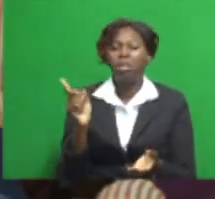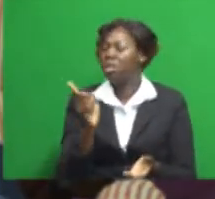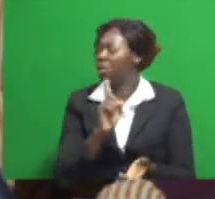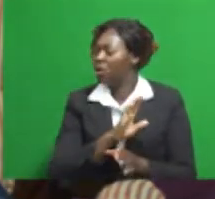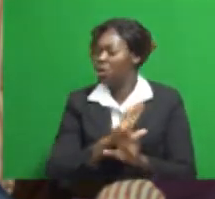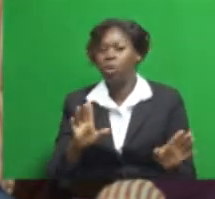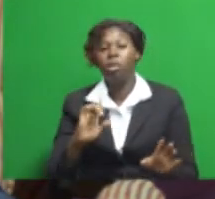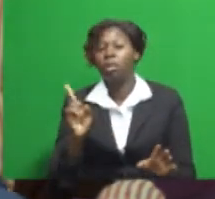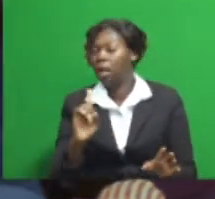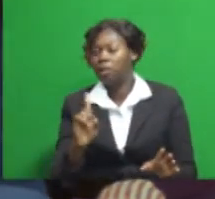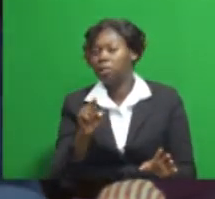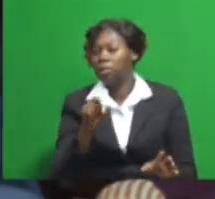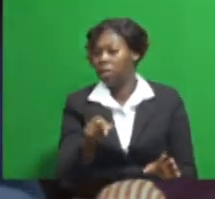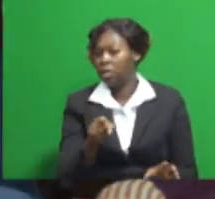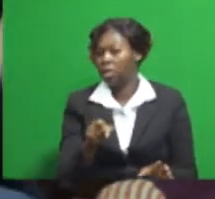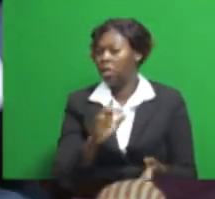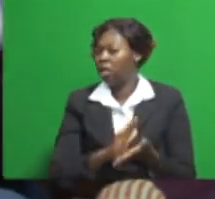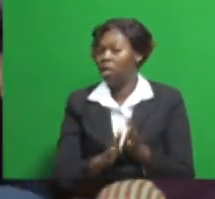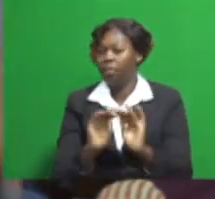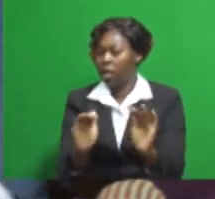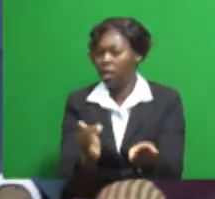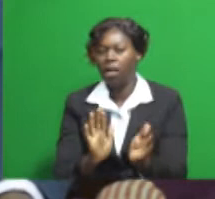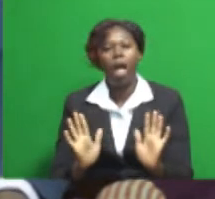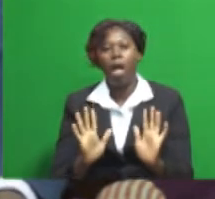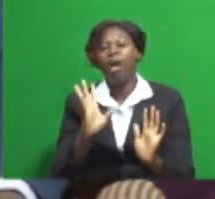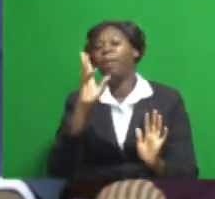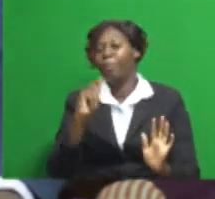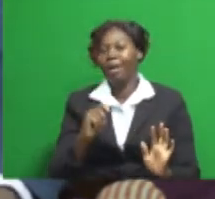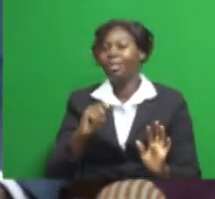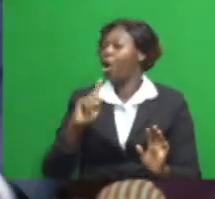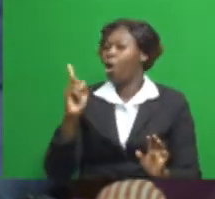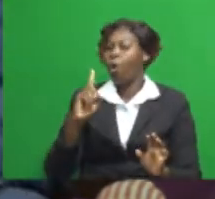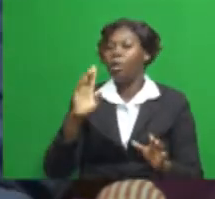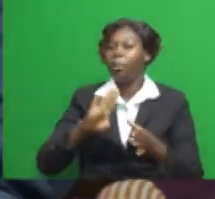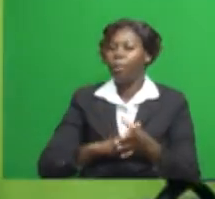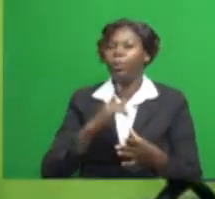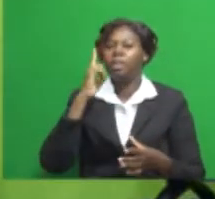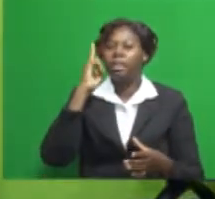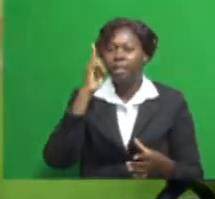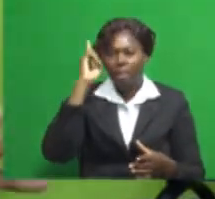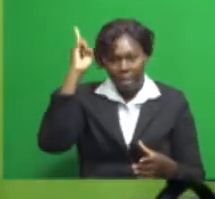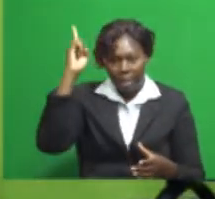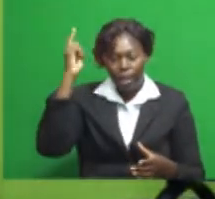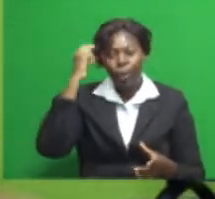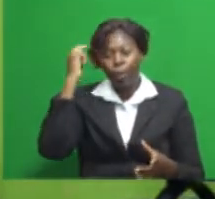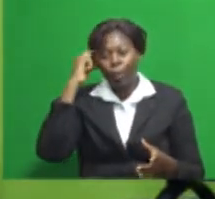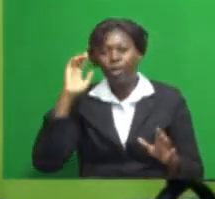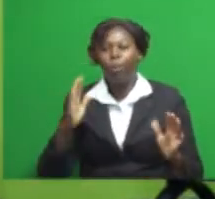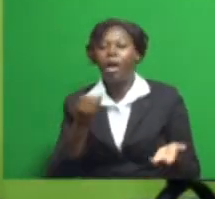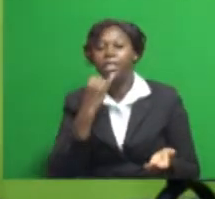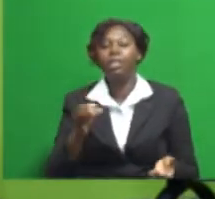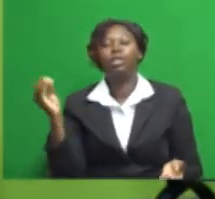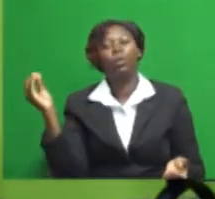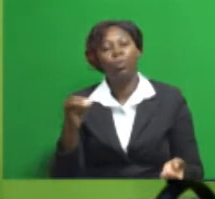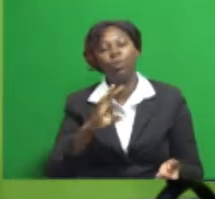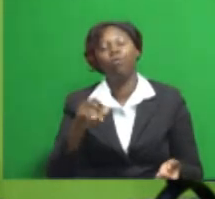kuona mberi uko zvazvino nobuda zvichirumbidza Mwari. Saka pfungwa yandiroda kuti imbopera izvinezvi, chikamu chinotera